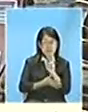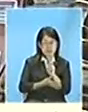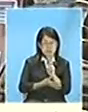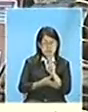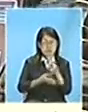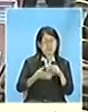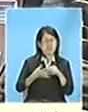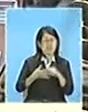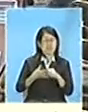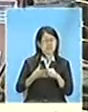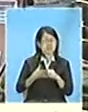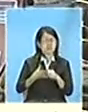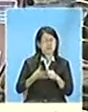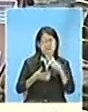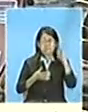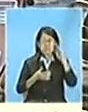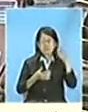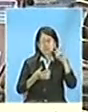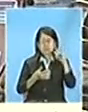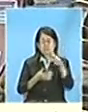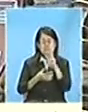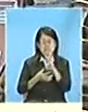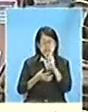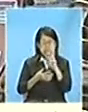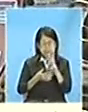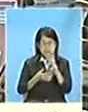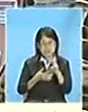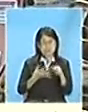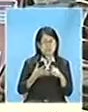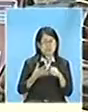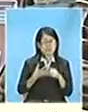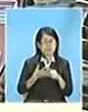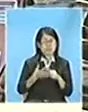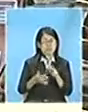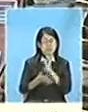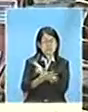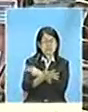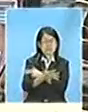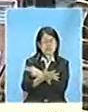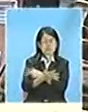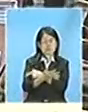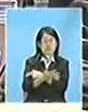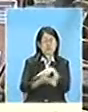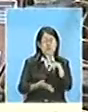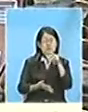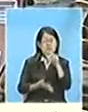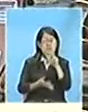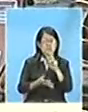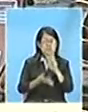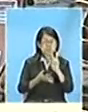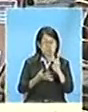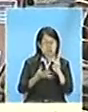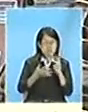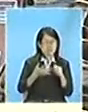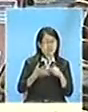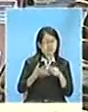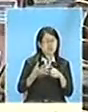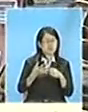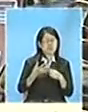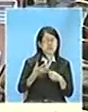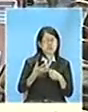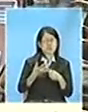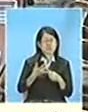งศ์พลอากาศเอกวีรวิทย์คงศักดิ์รองศาสตราจารย์หม่อมหลวงวุฒิเลิศเทวกุลน